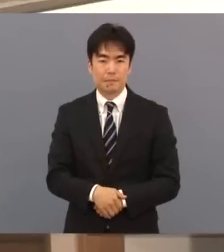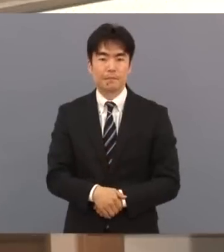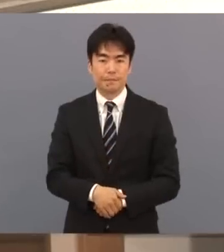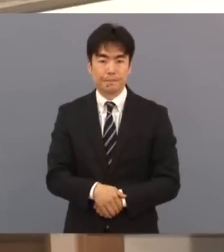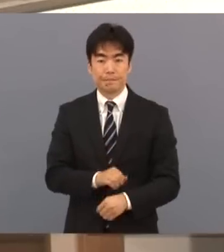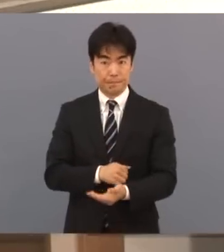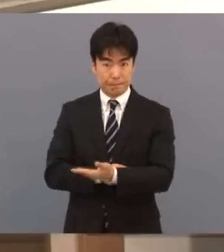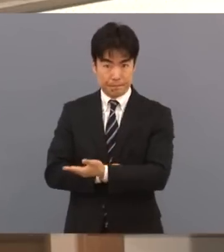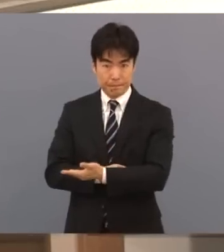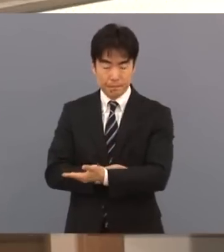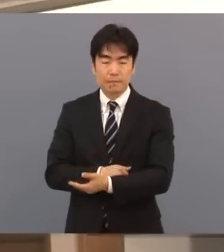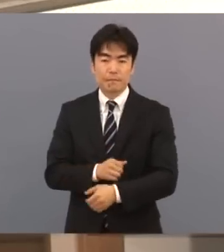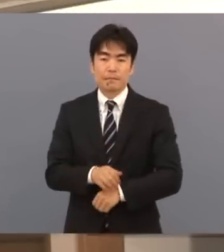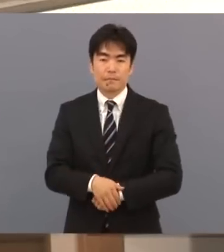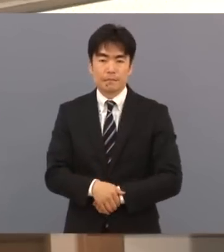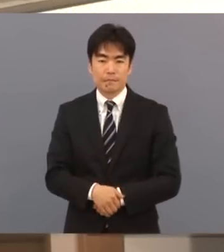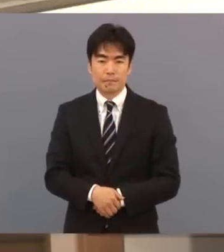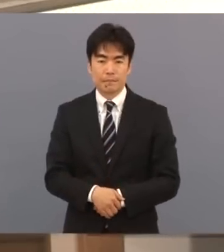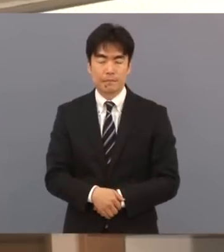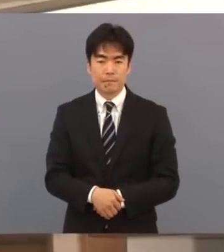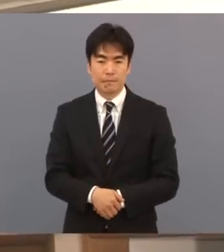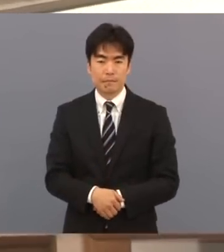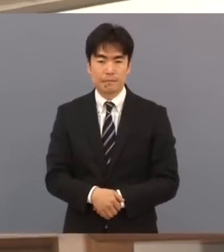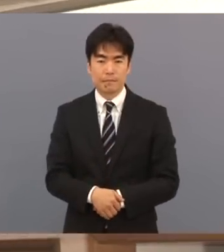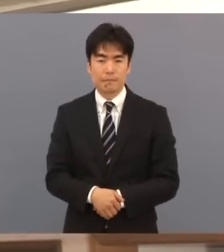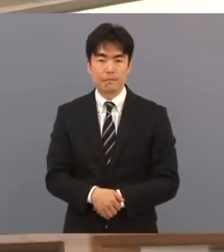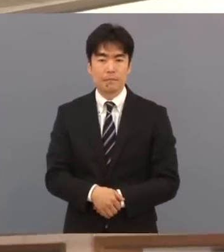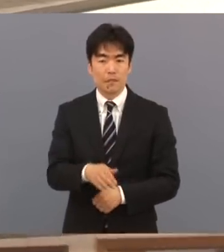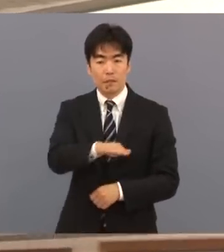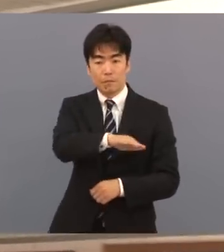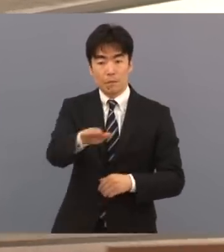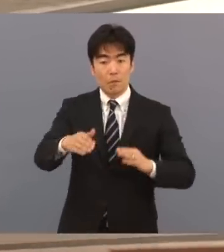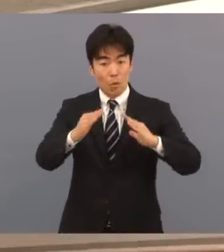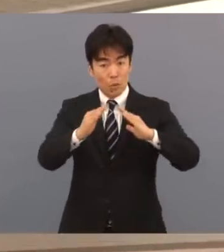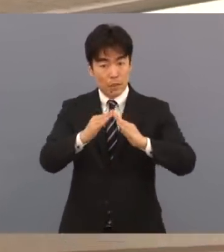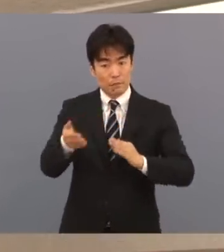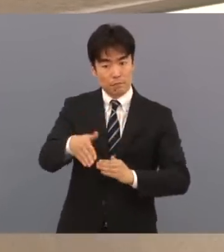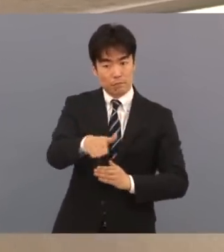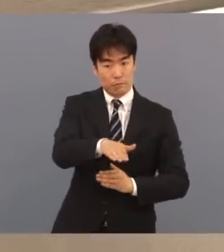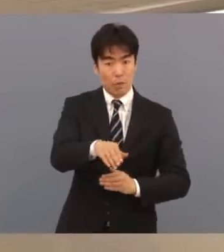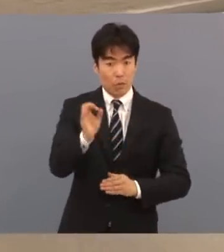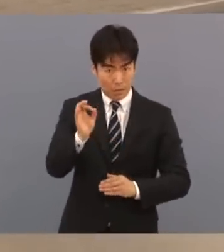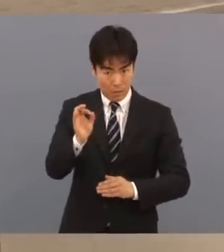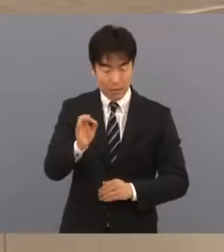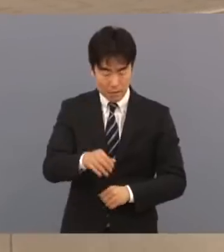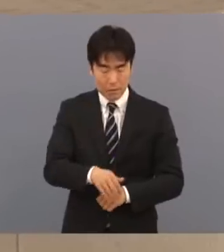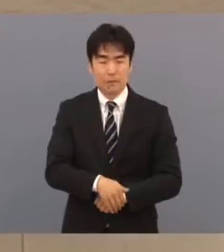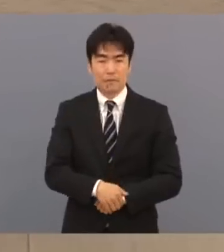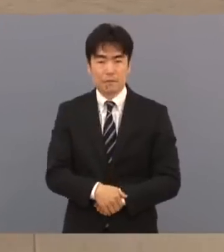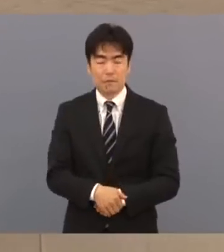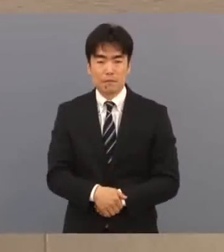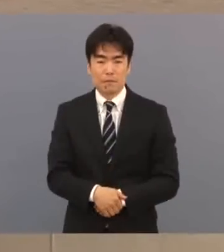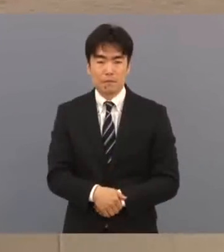住宅用火災警報器、皆さんのお宅には取り付けられていますか？